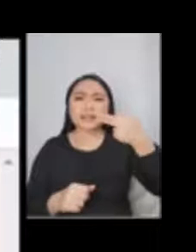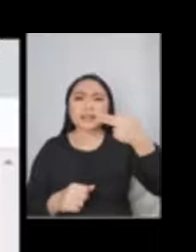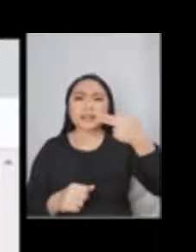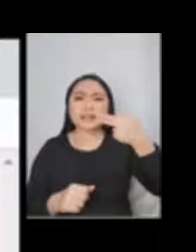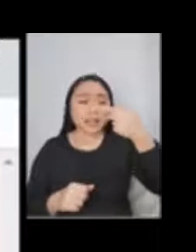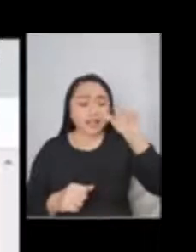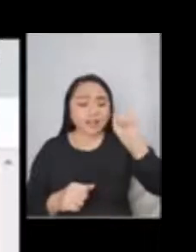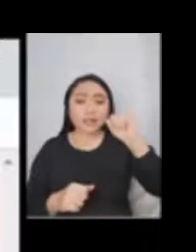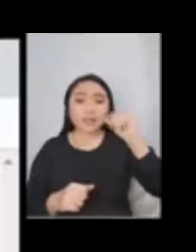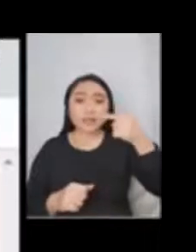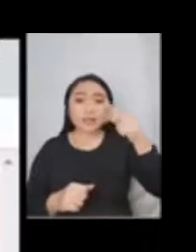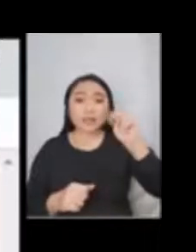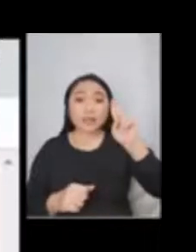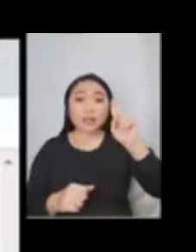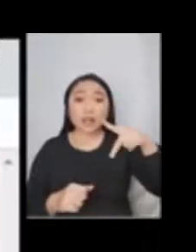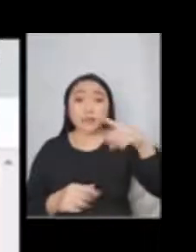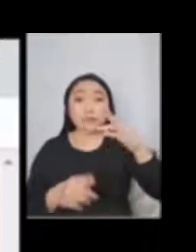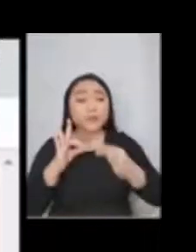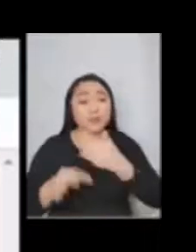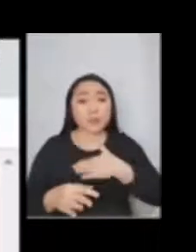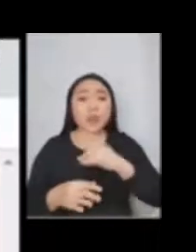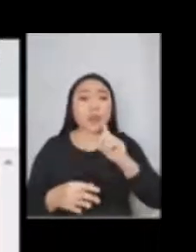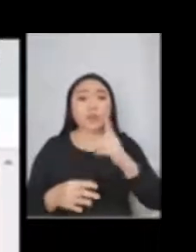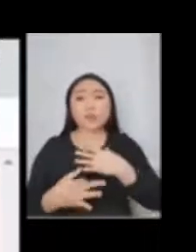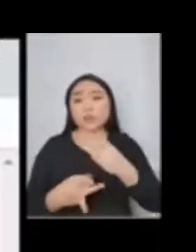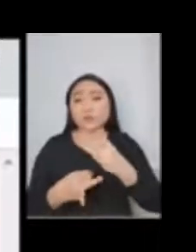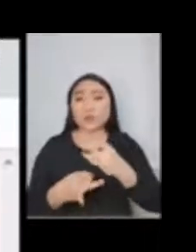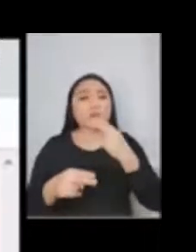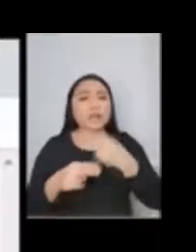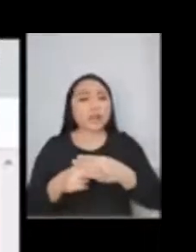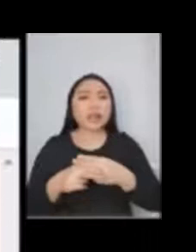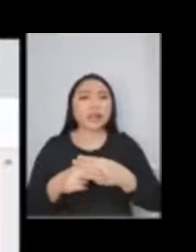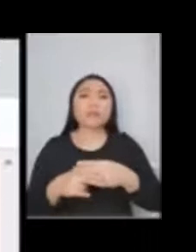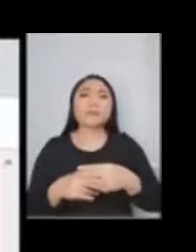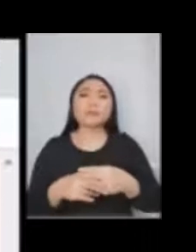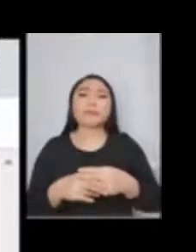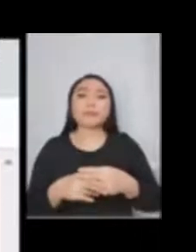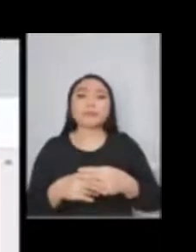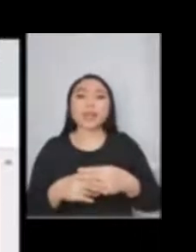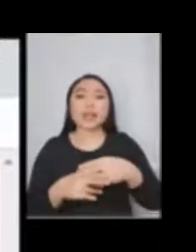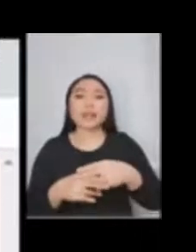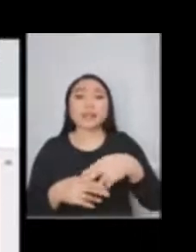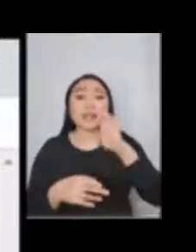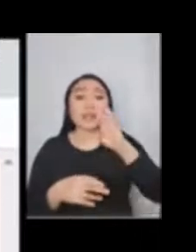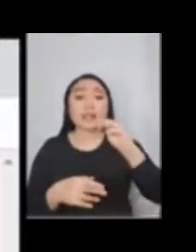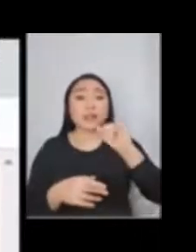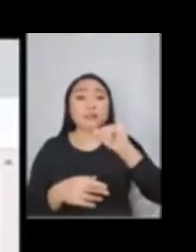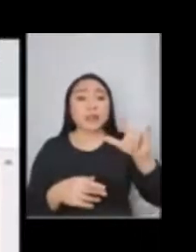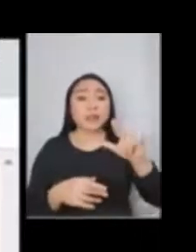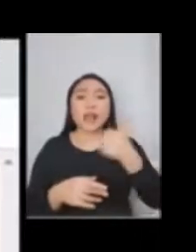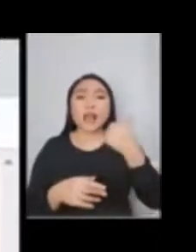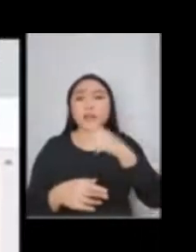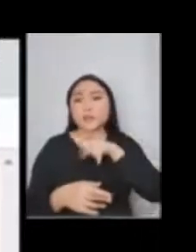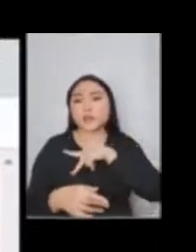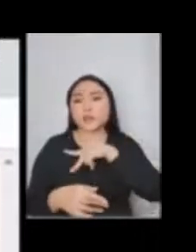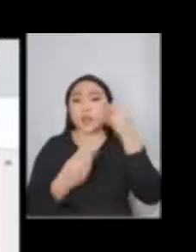later on doon pag naka-login tayo. Makikita nyo rin po dito ang ating privacy statement. Ang sinasabi lamang po naman ito, ang mga